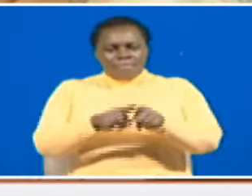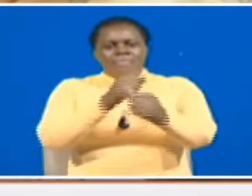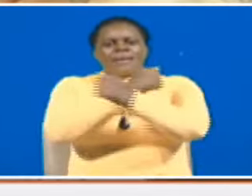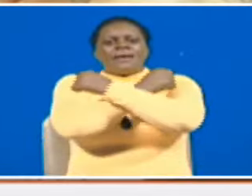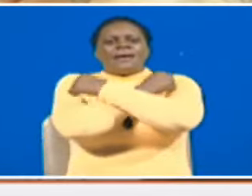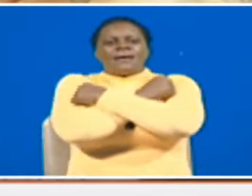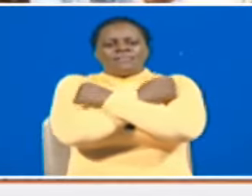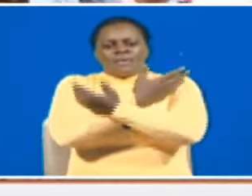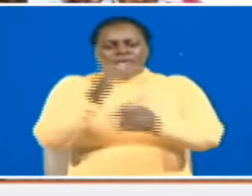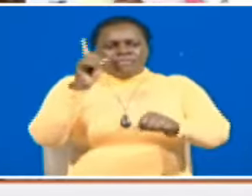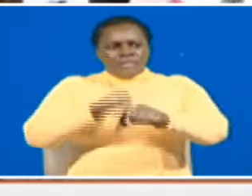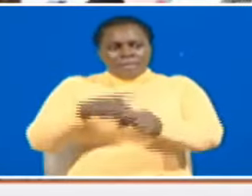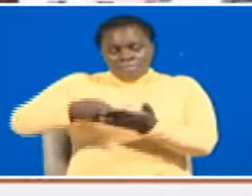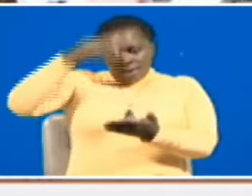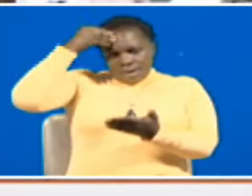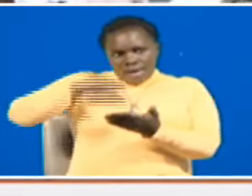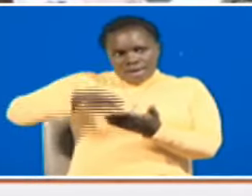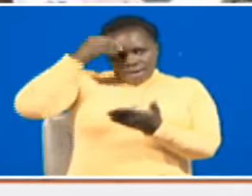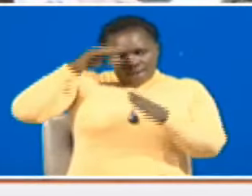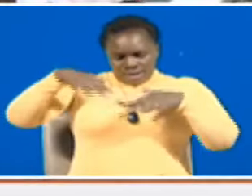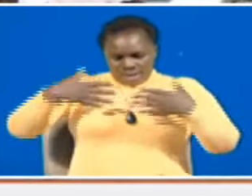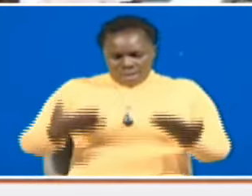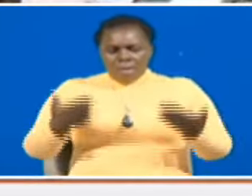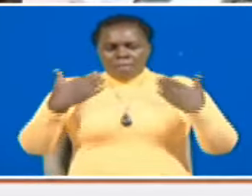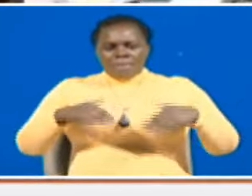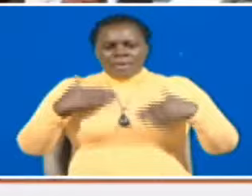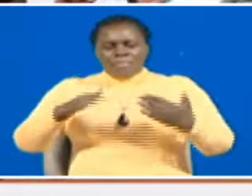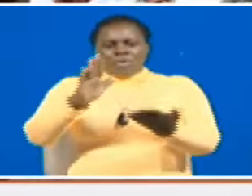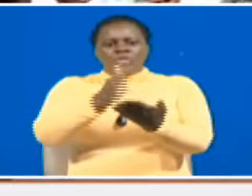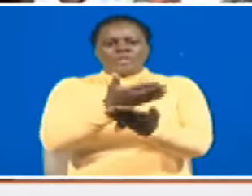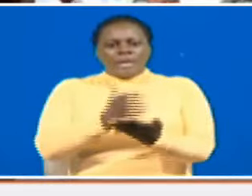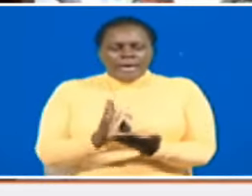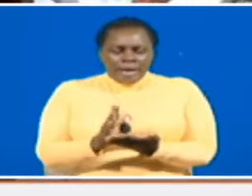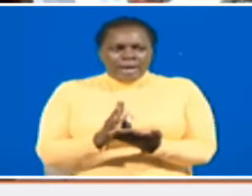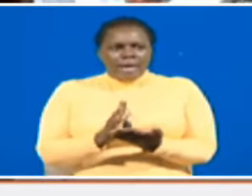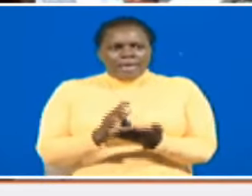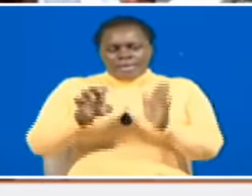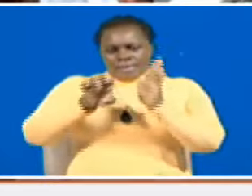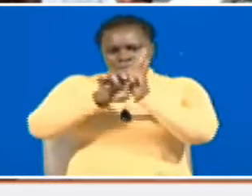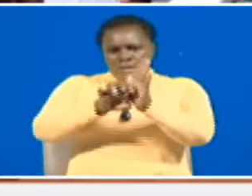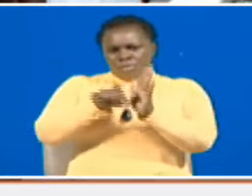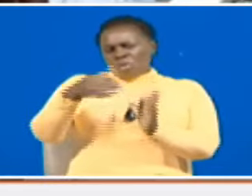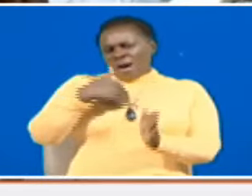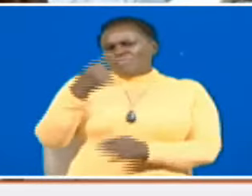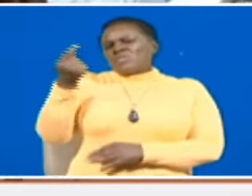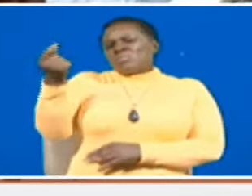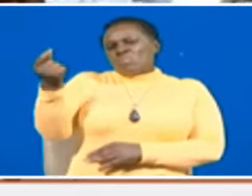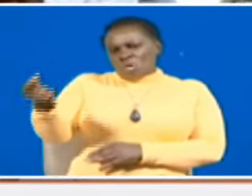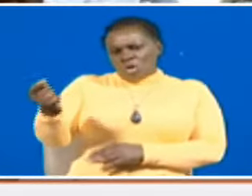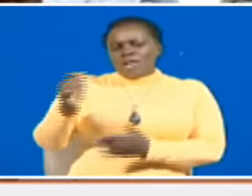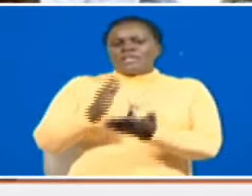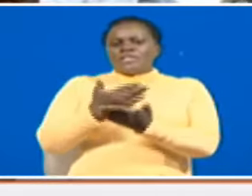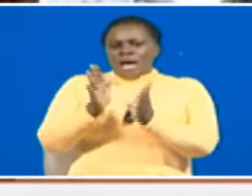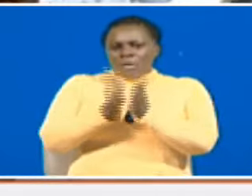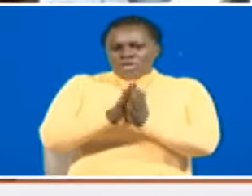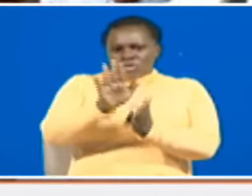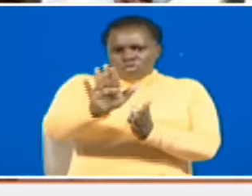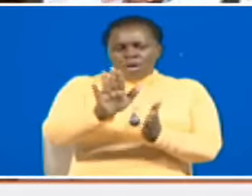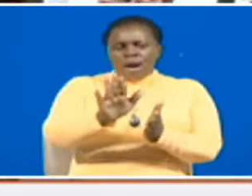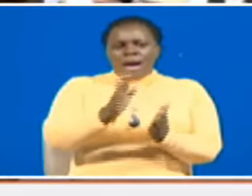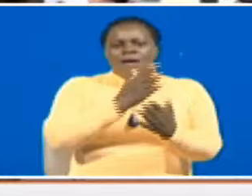wakati. Tumejifunza watu kushare. Hata mtu kama yuko na kidogo anashare na mwenzake, kile